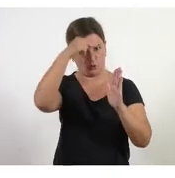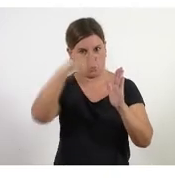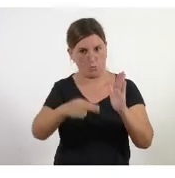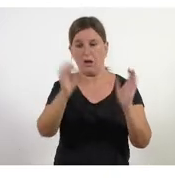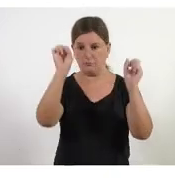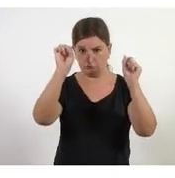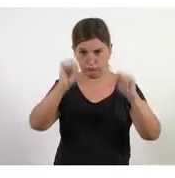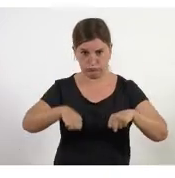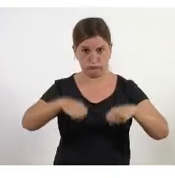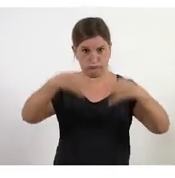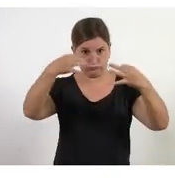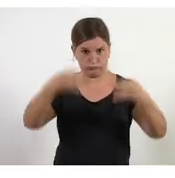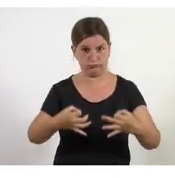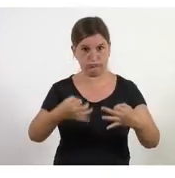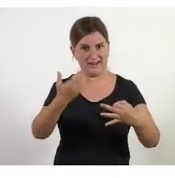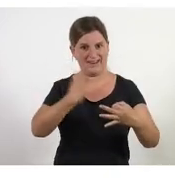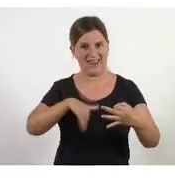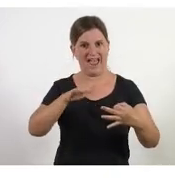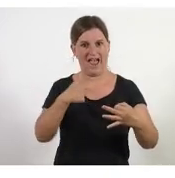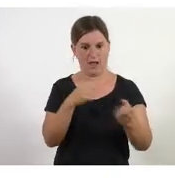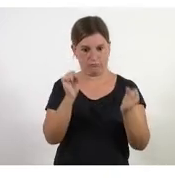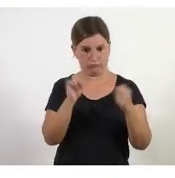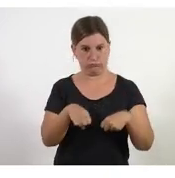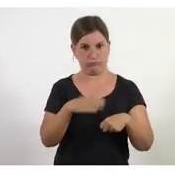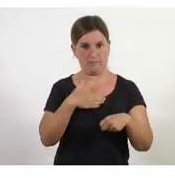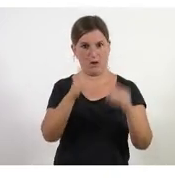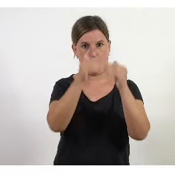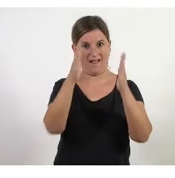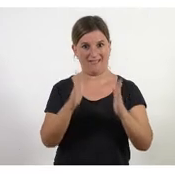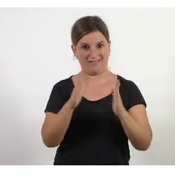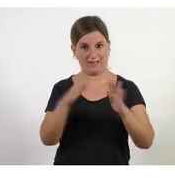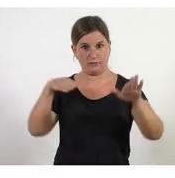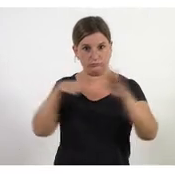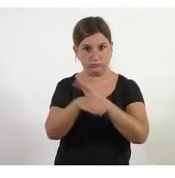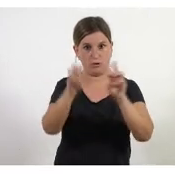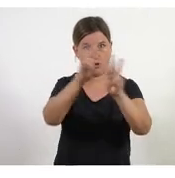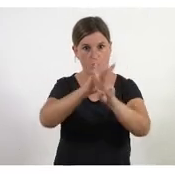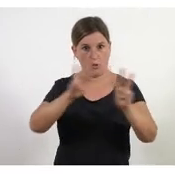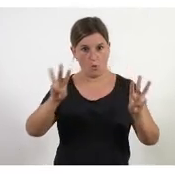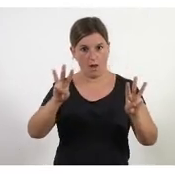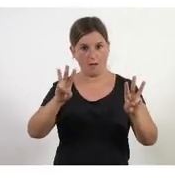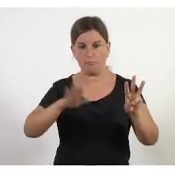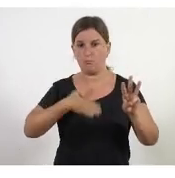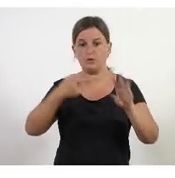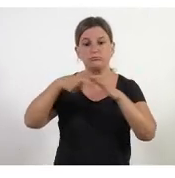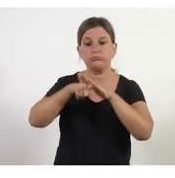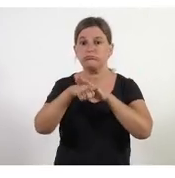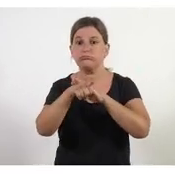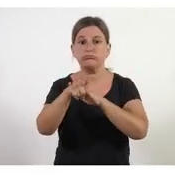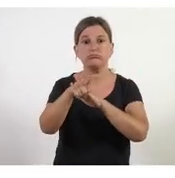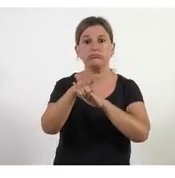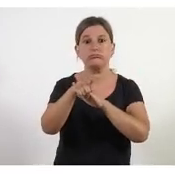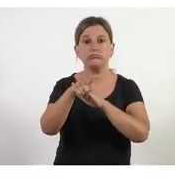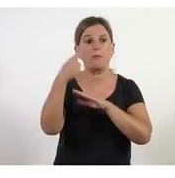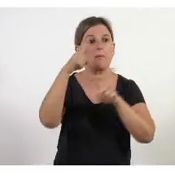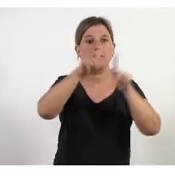ja, quan tenim la nostra entitat validada, té el portal de TechSap, ja podem navegar pel seu catàleg, en diuen,